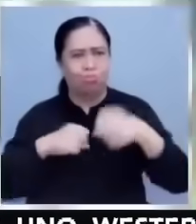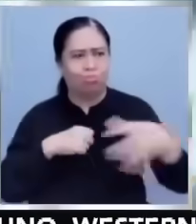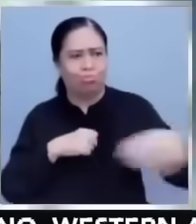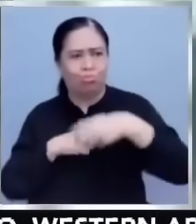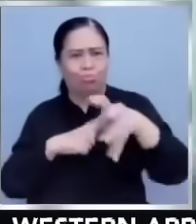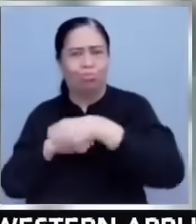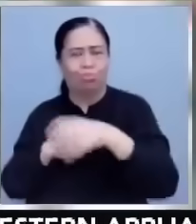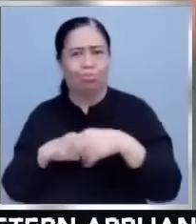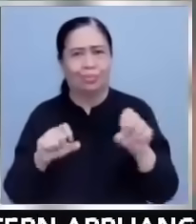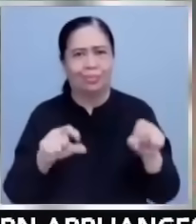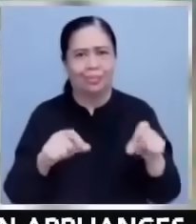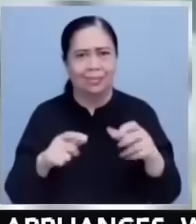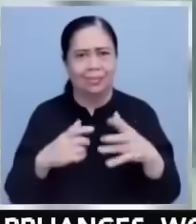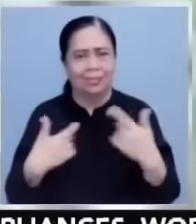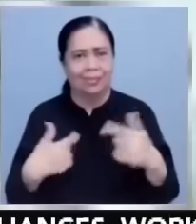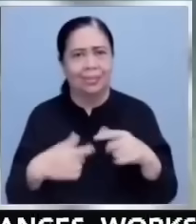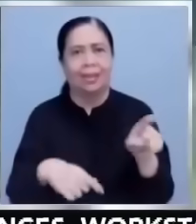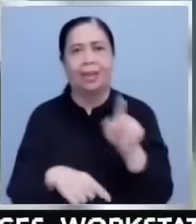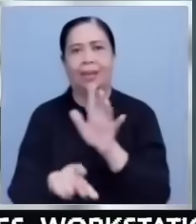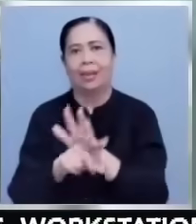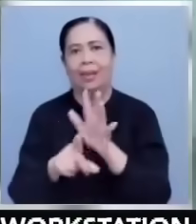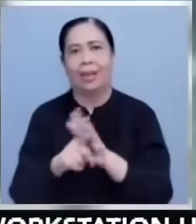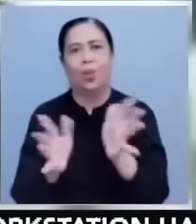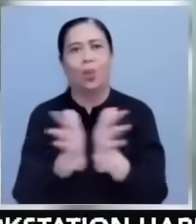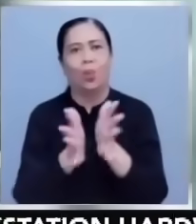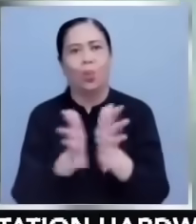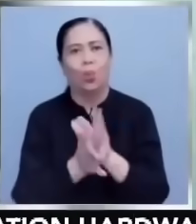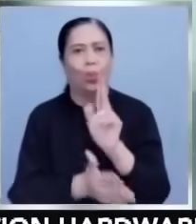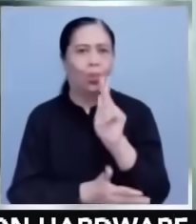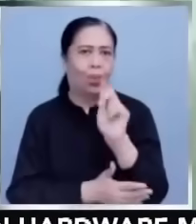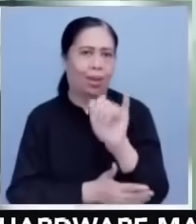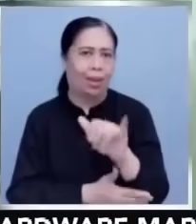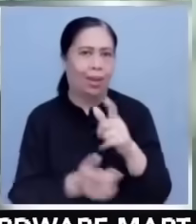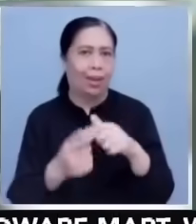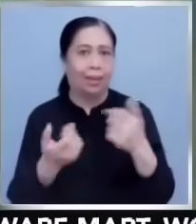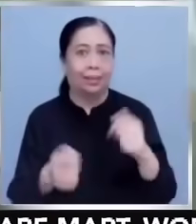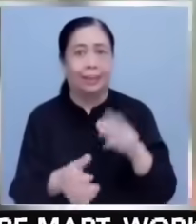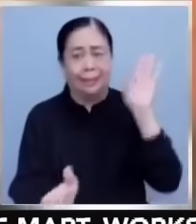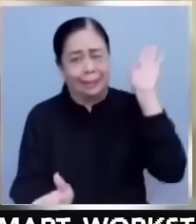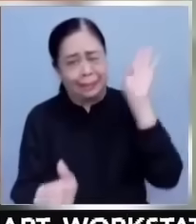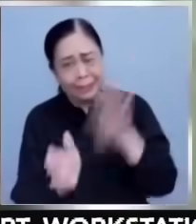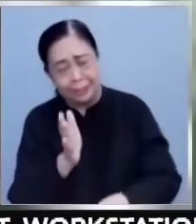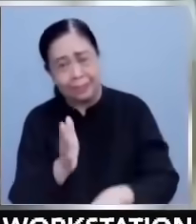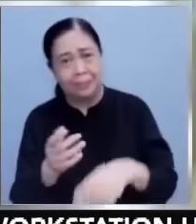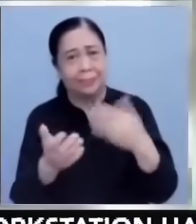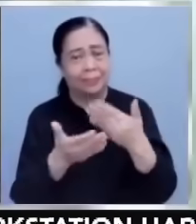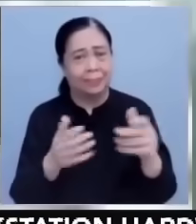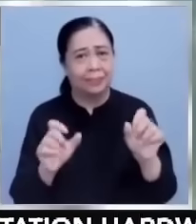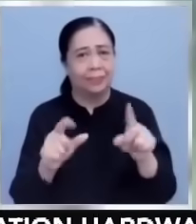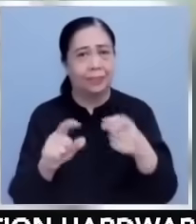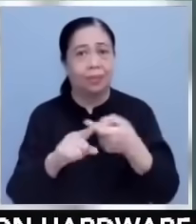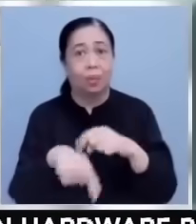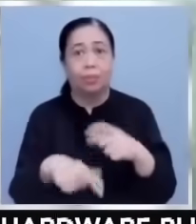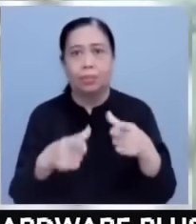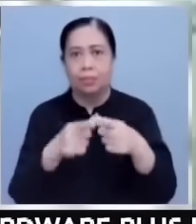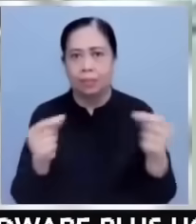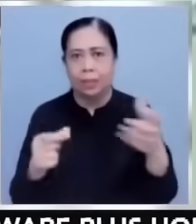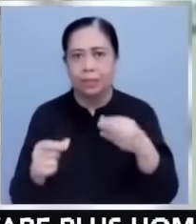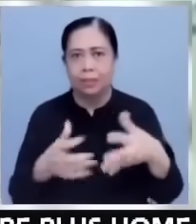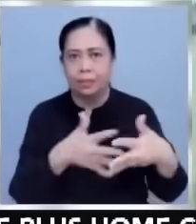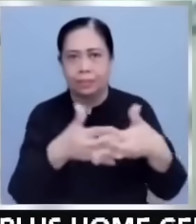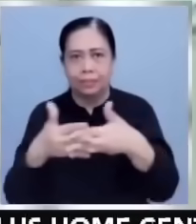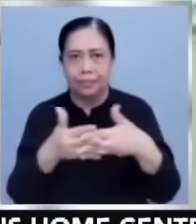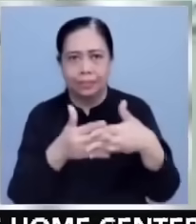paninda ang mga parokyano ng ukayang nag-aalok ng bagsak presyong paninda mula Japan at Amerika.